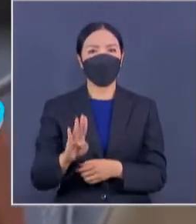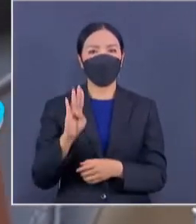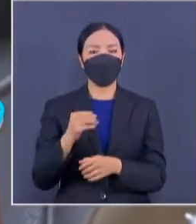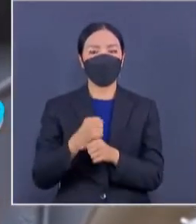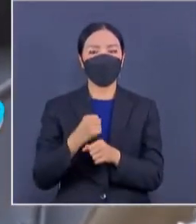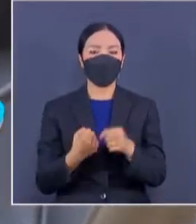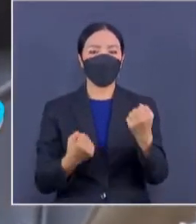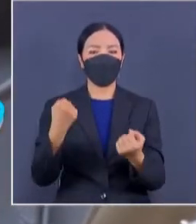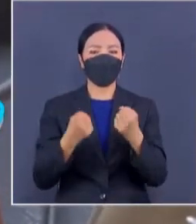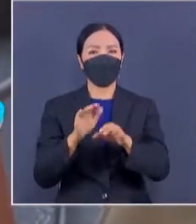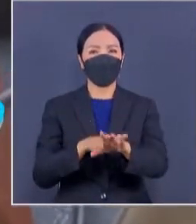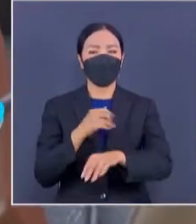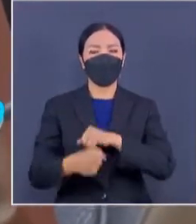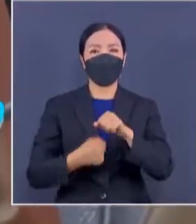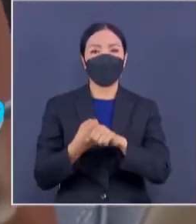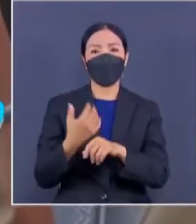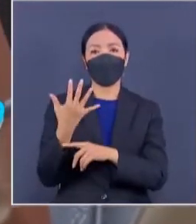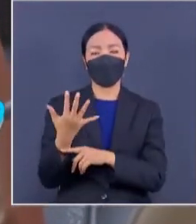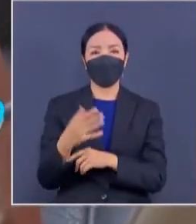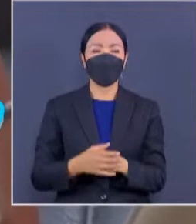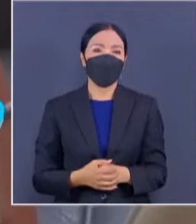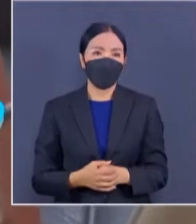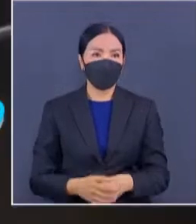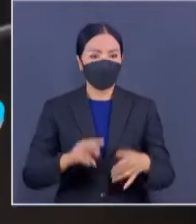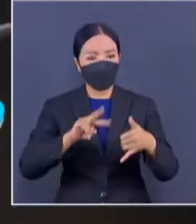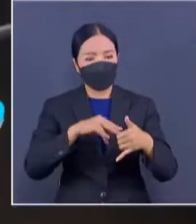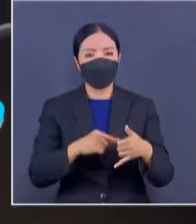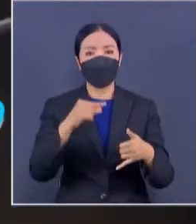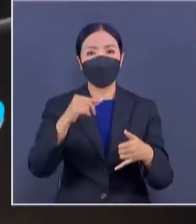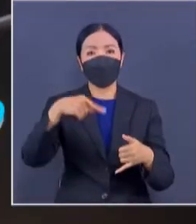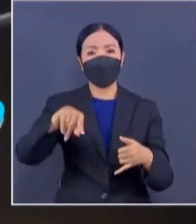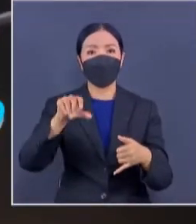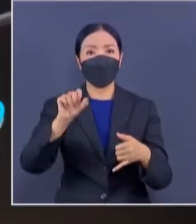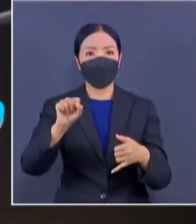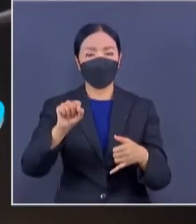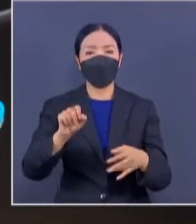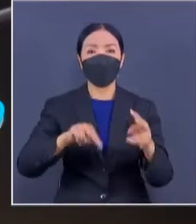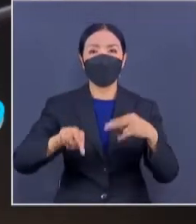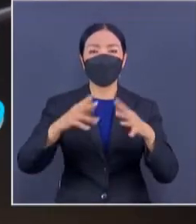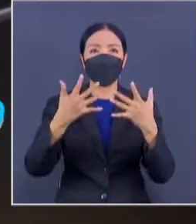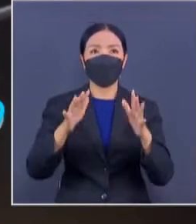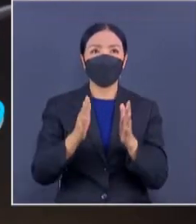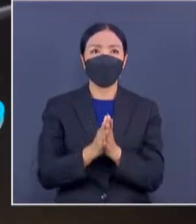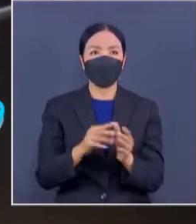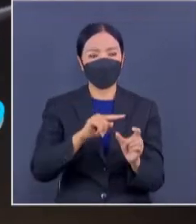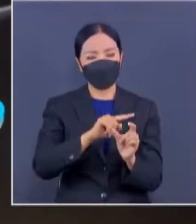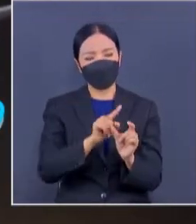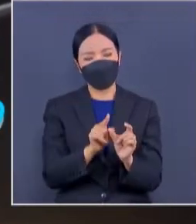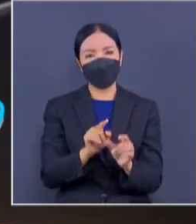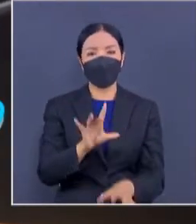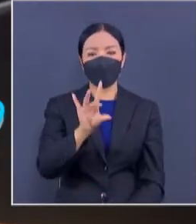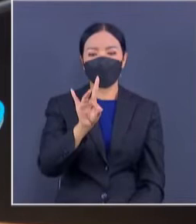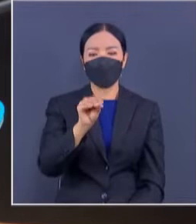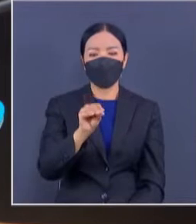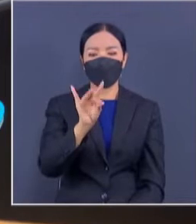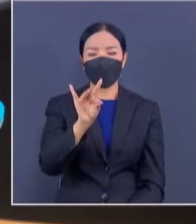ปีแล้วนะครับซึ่งจากการตรวจสอบความเร็ว GPS ทางบริษัทตรวจสอบแล้วพบว่าใช้ความเร็วอยู่ที่88